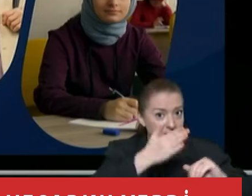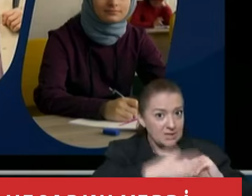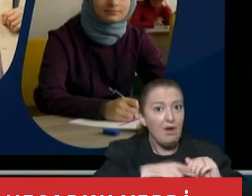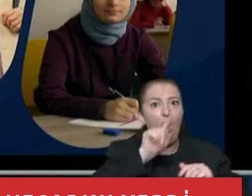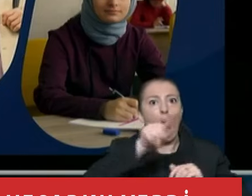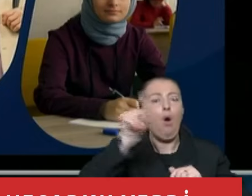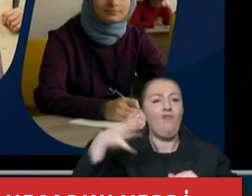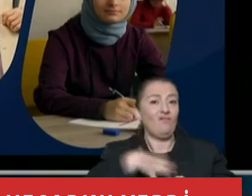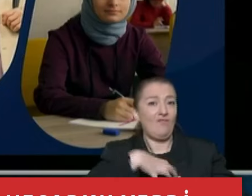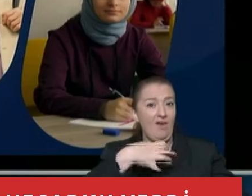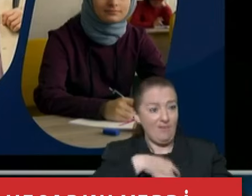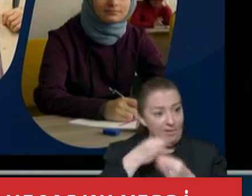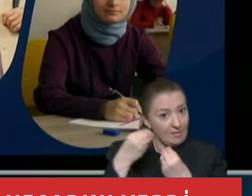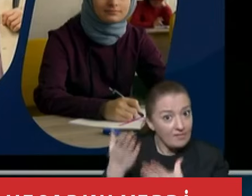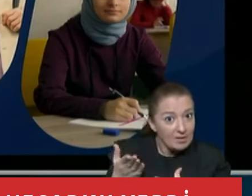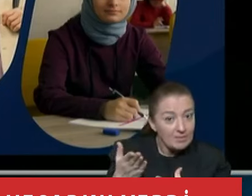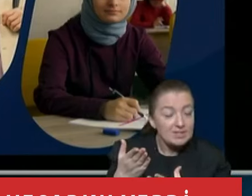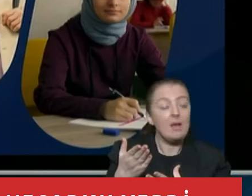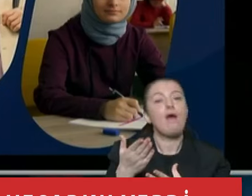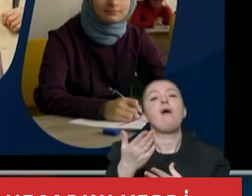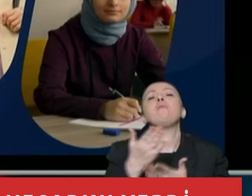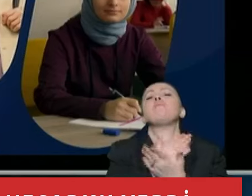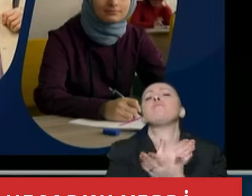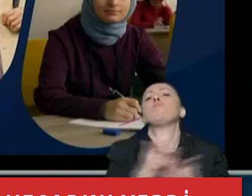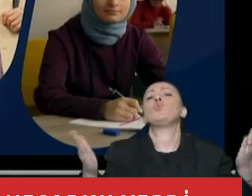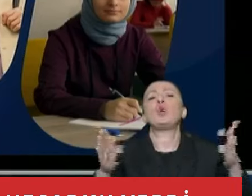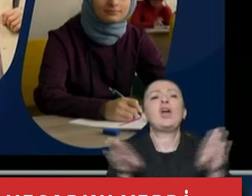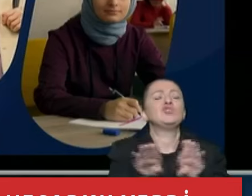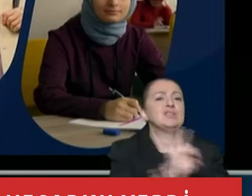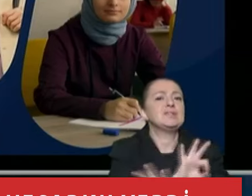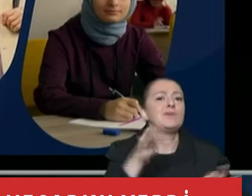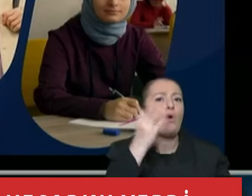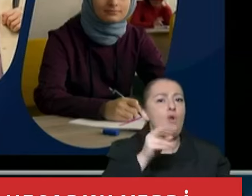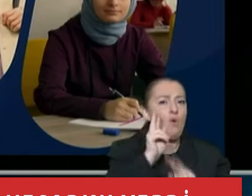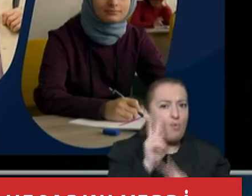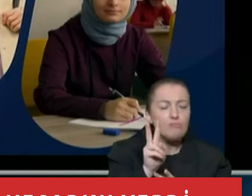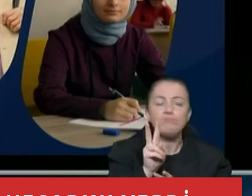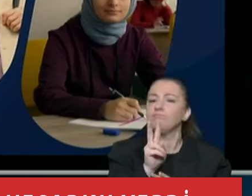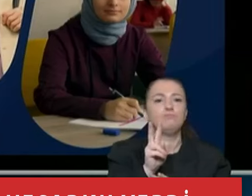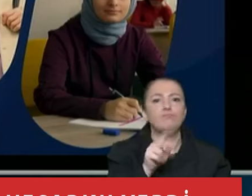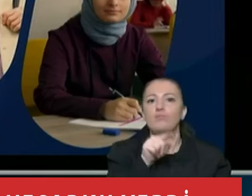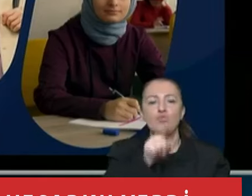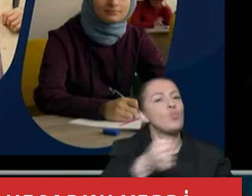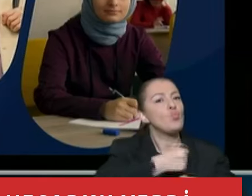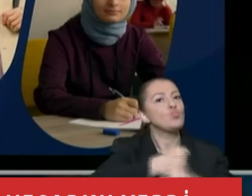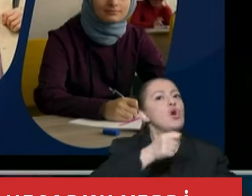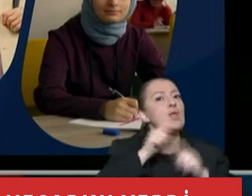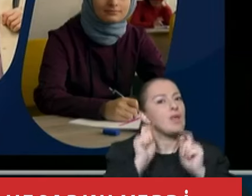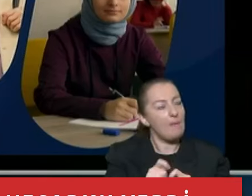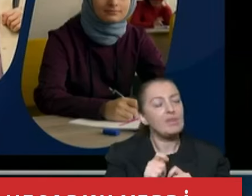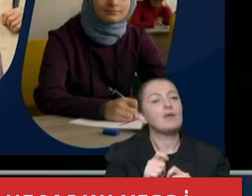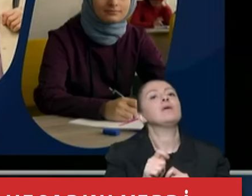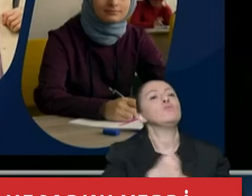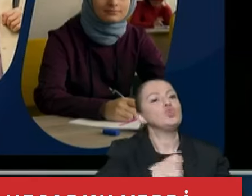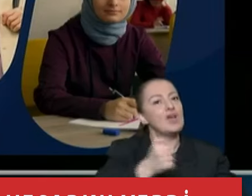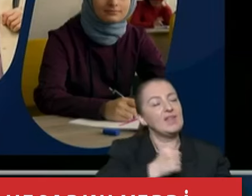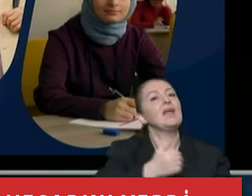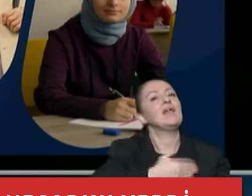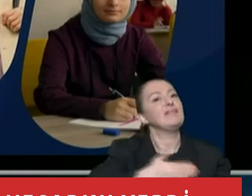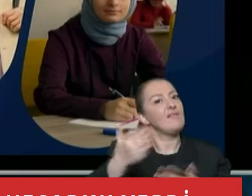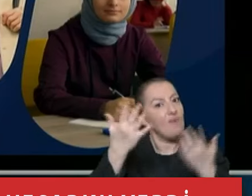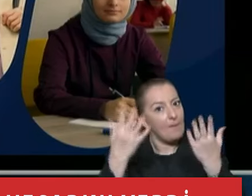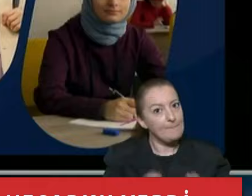kurumlara tahsis edilmesini büyük bir adaletsizlik olarak gördük ve bununla mücadele ettik etmeye devam